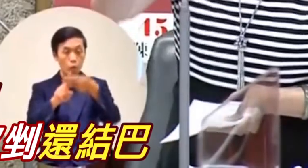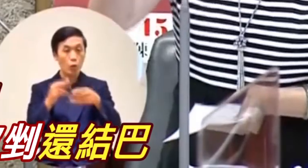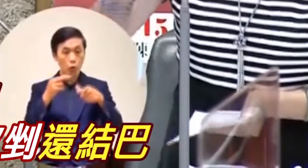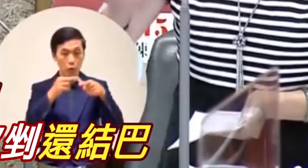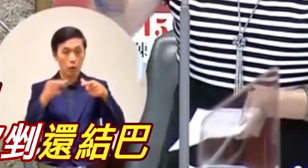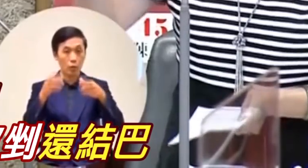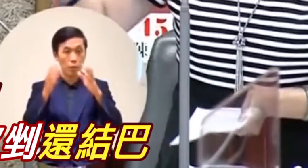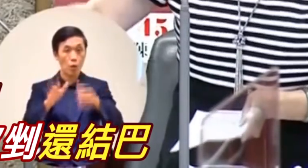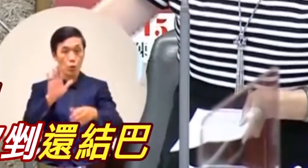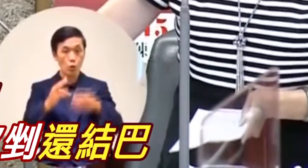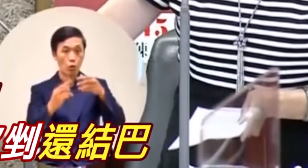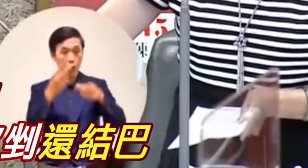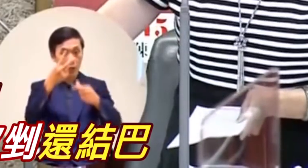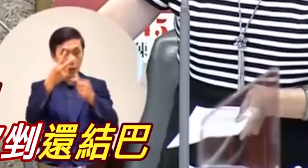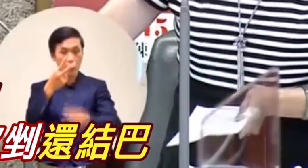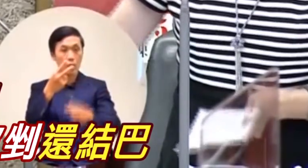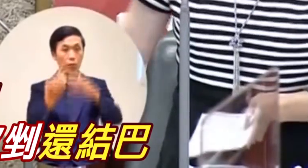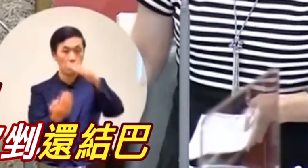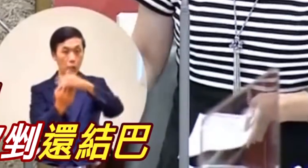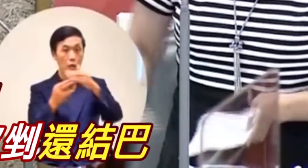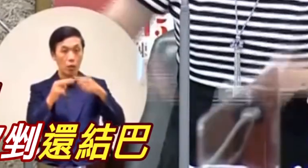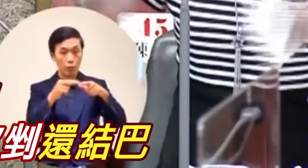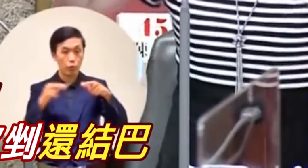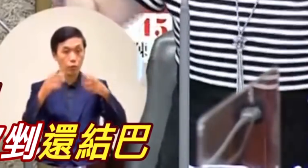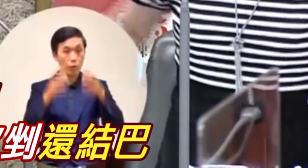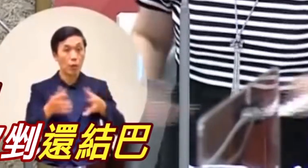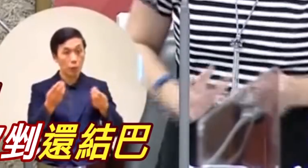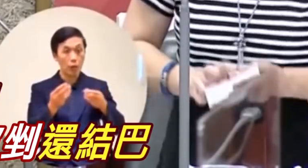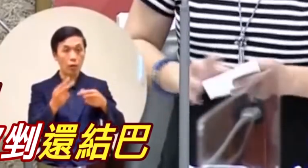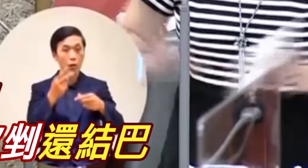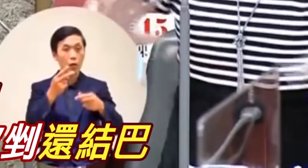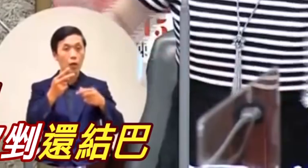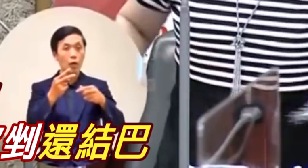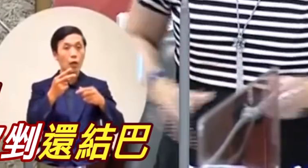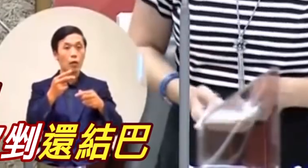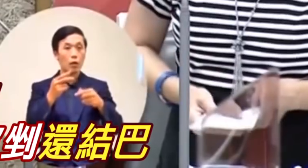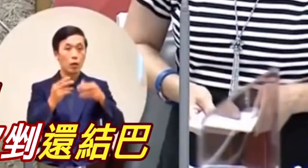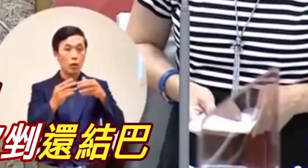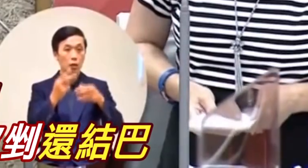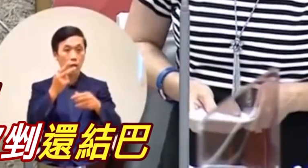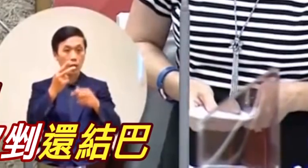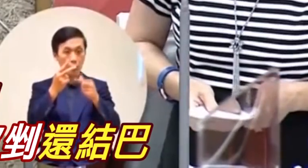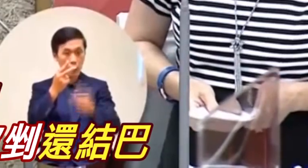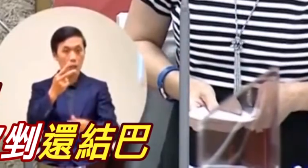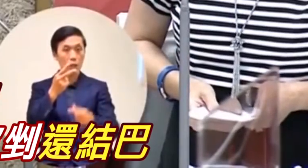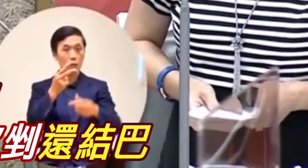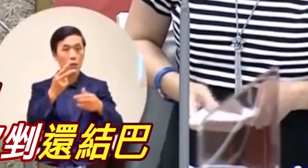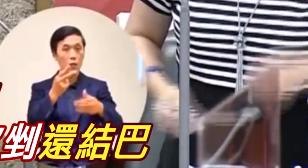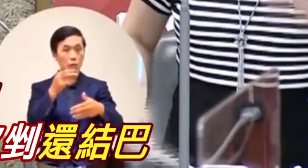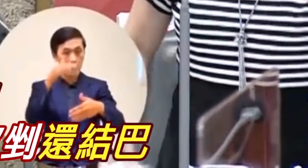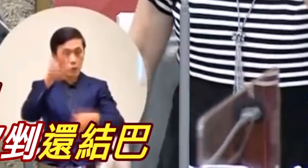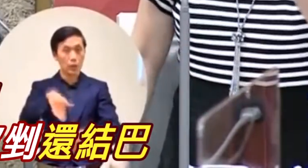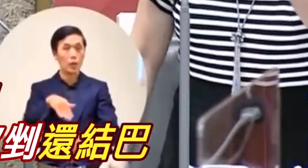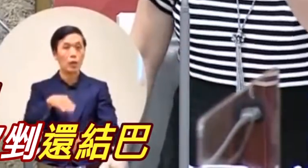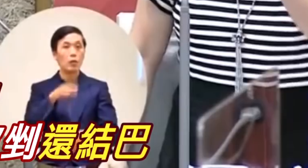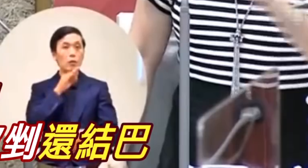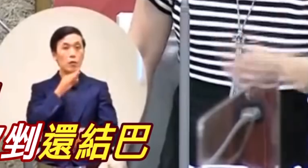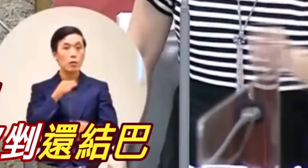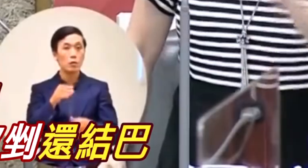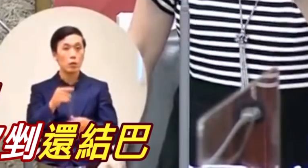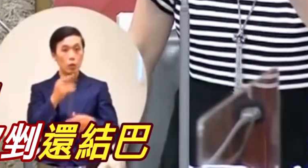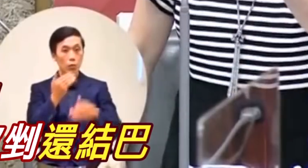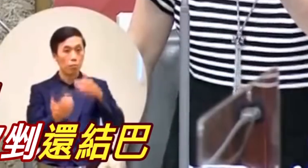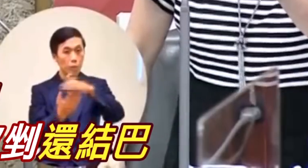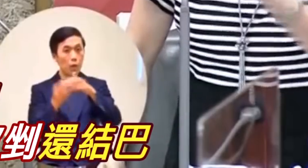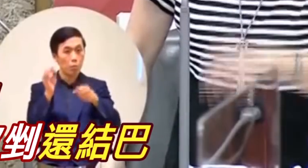上限，没有游泳池就是1亿吗？是这样子吗？不是照它的规模或是它的设计吗？ 不是，它就最高金额。 这样子的